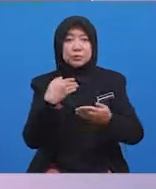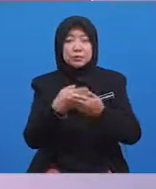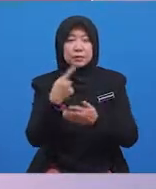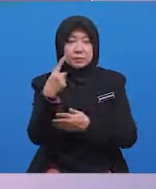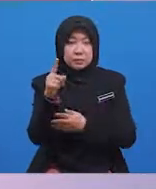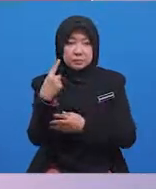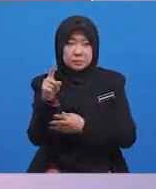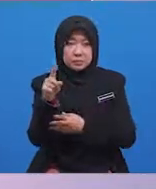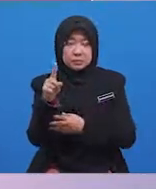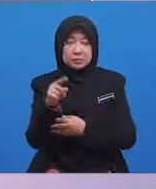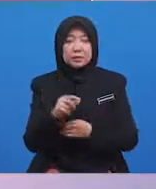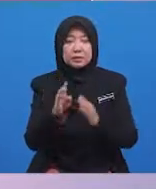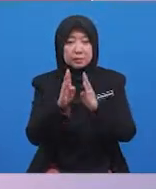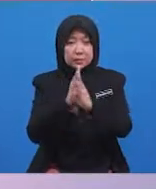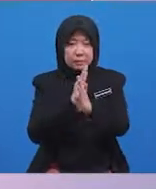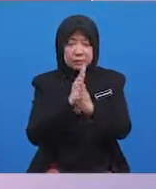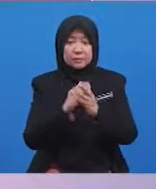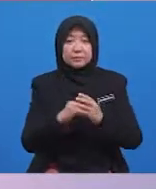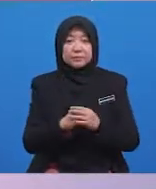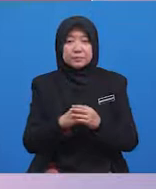Lihat pada contoh yang dipaparkan.